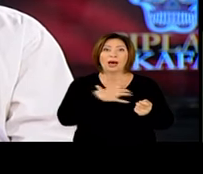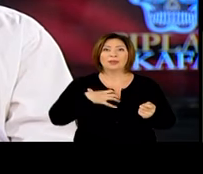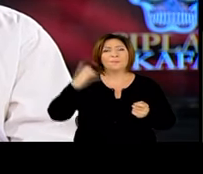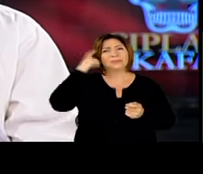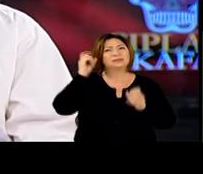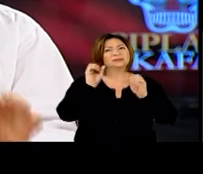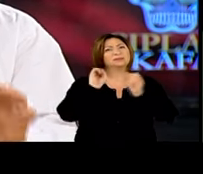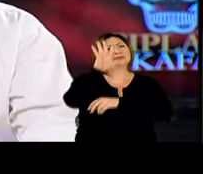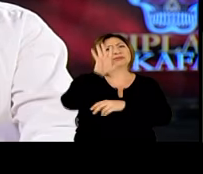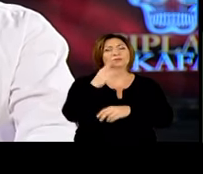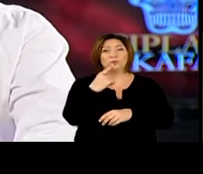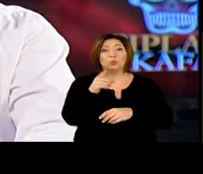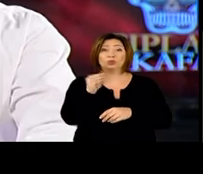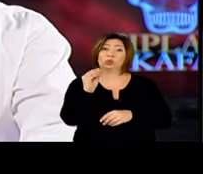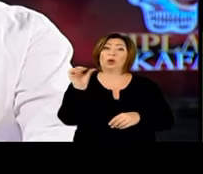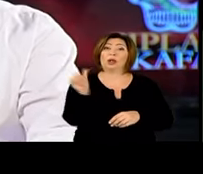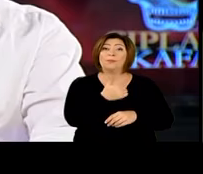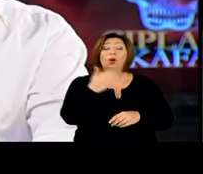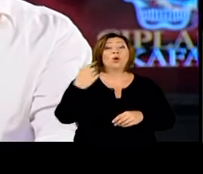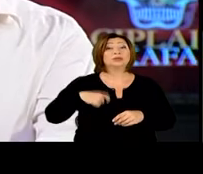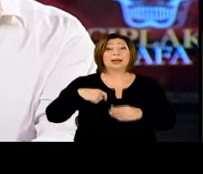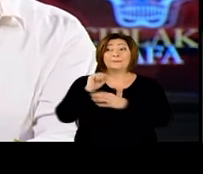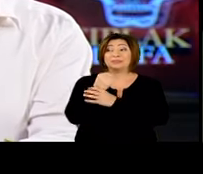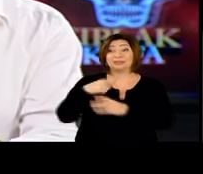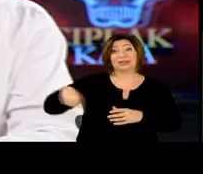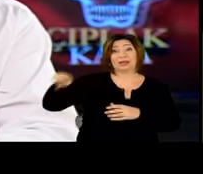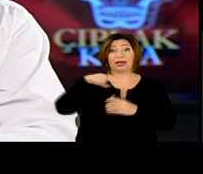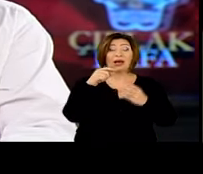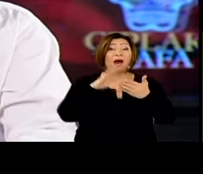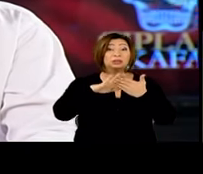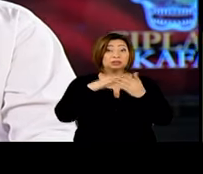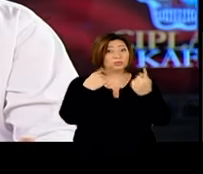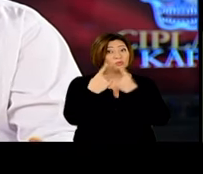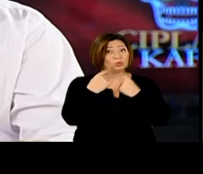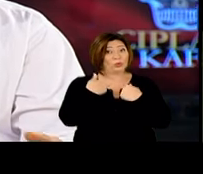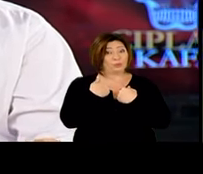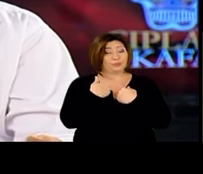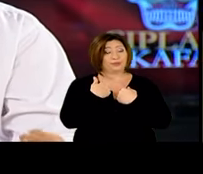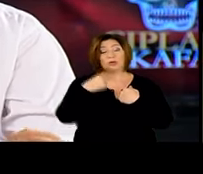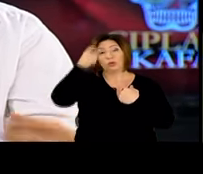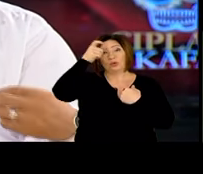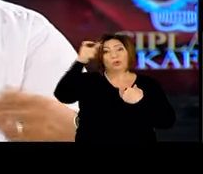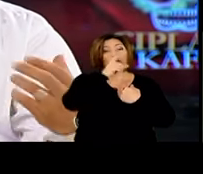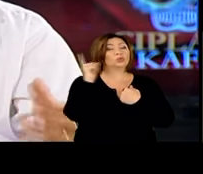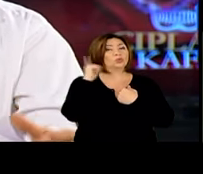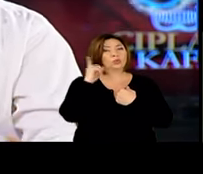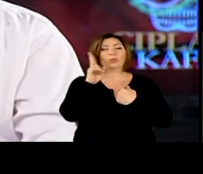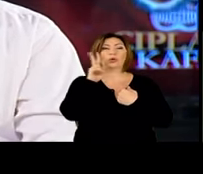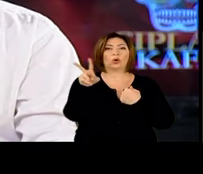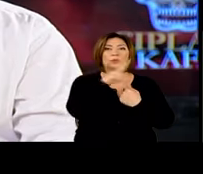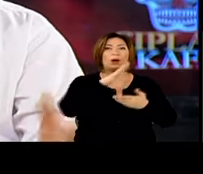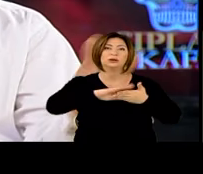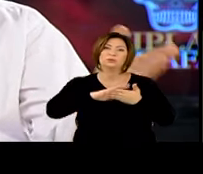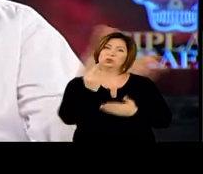bunu. Güzel. O çok önemli bir konu. Özellikle meslektaşlarım adına da konuşuyorum. Türkiye'de duyduğum, gördüğüm birçok meslektaşım